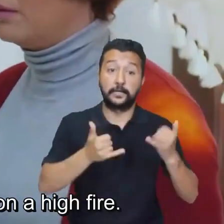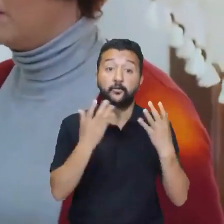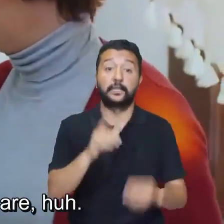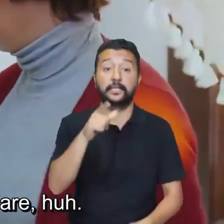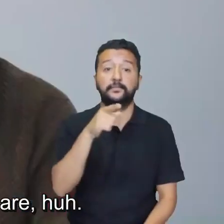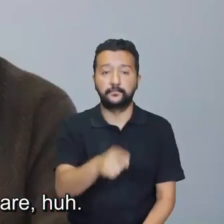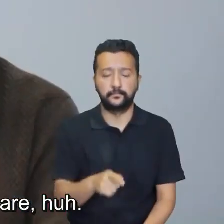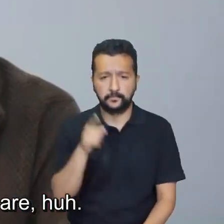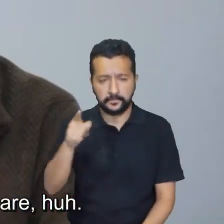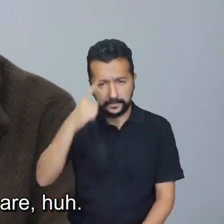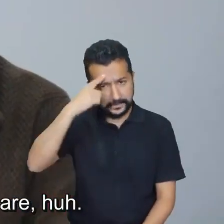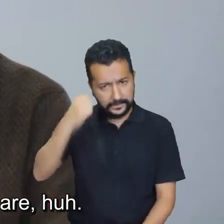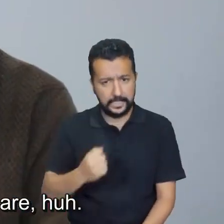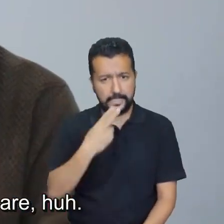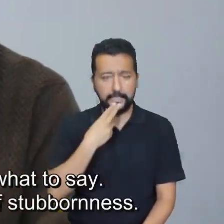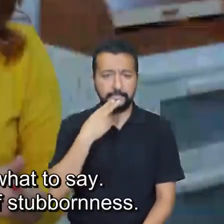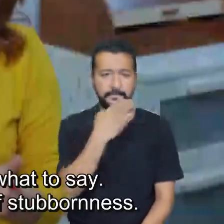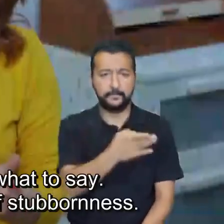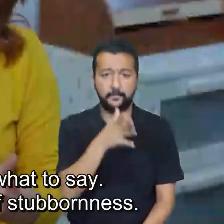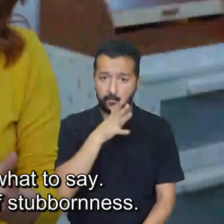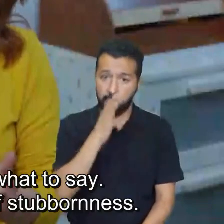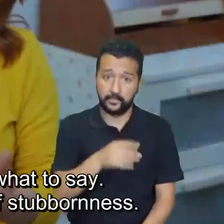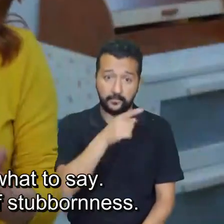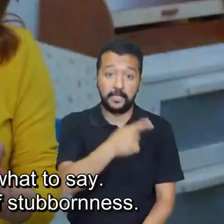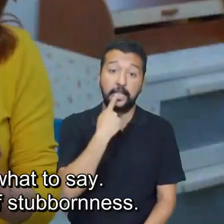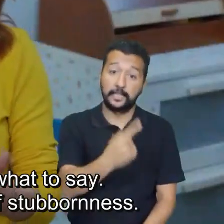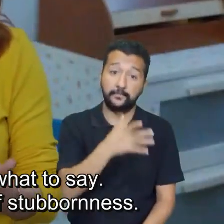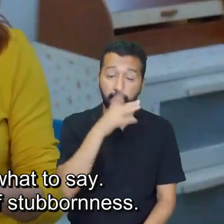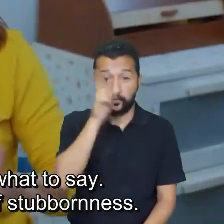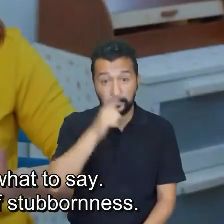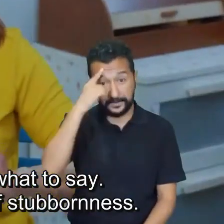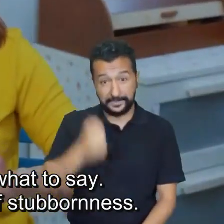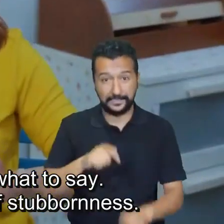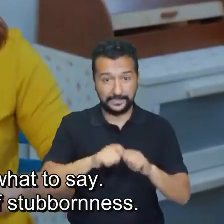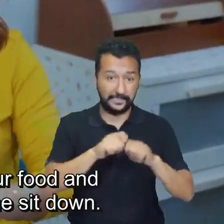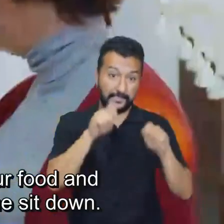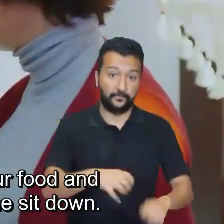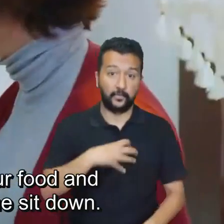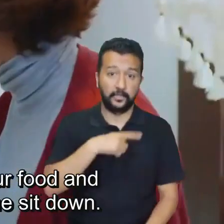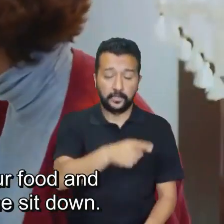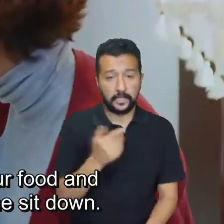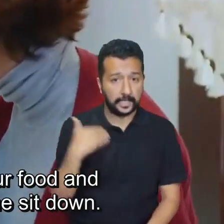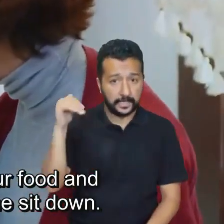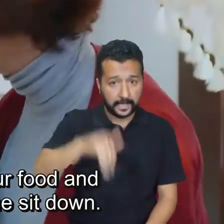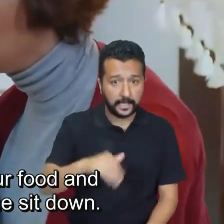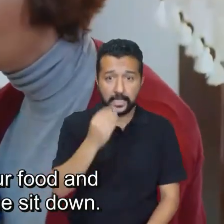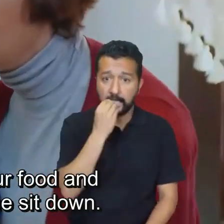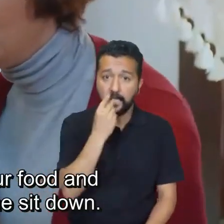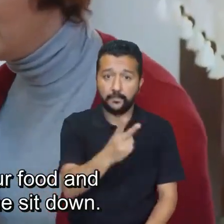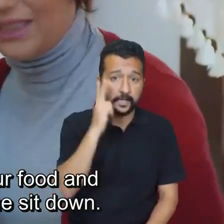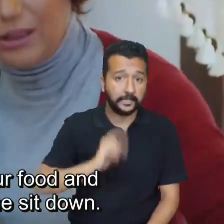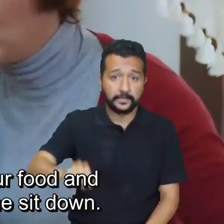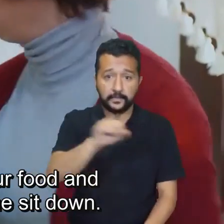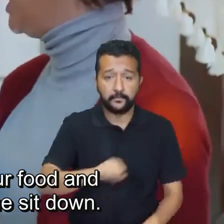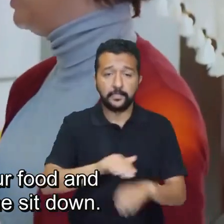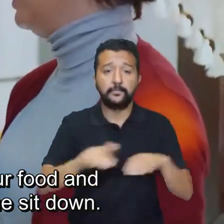lazım. Ay ne inat kadınsın ha. Biliyorum tabii ne diyeceğimizi. Sırf inadından işe veriyorsun kendini. Ay geldik geleli yemeğin temizliğin